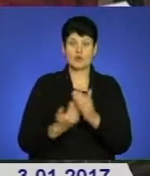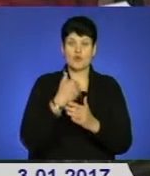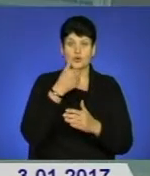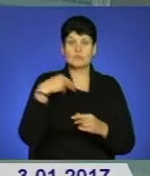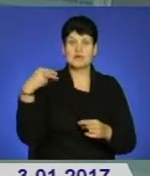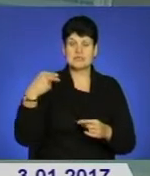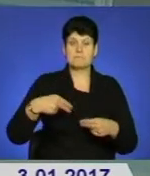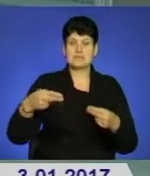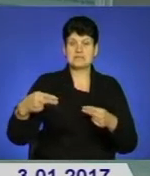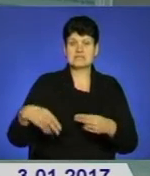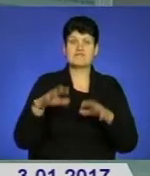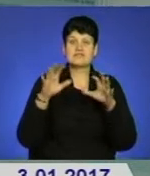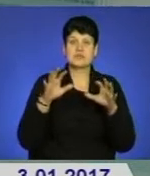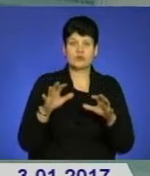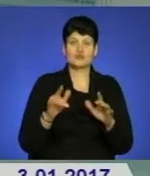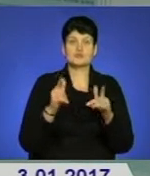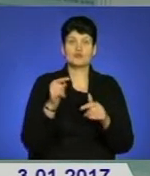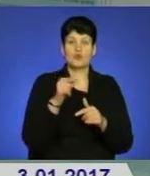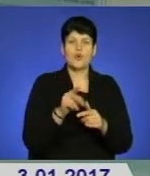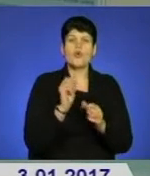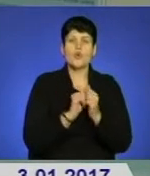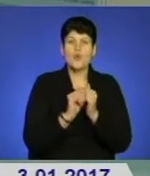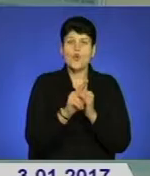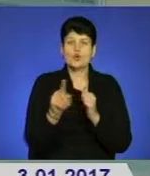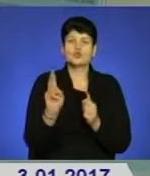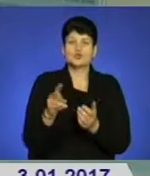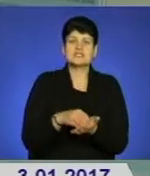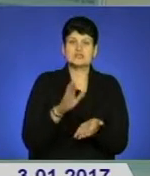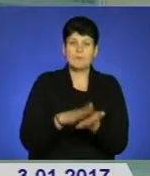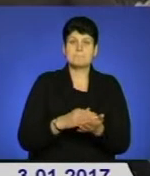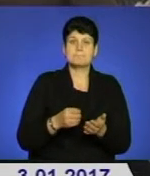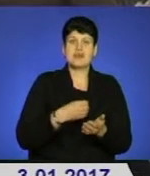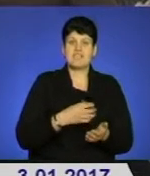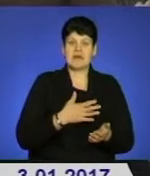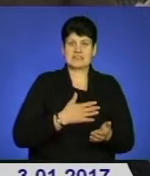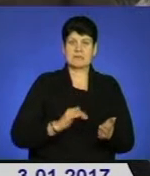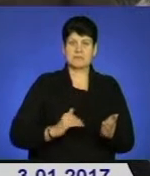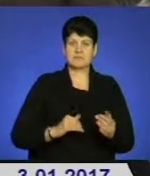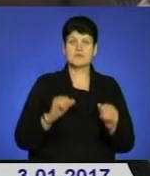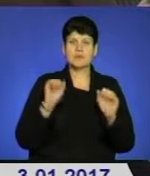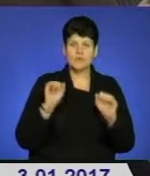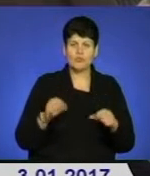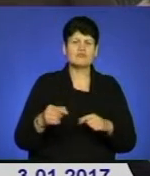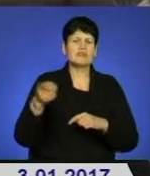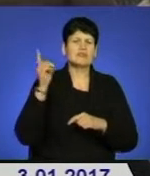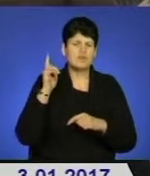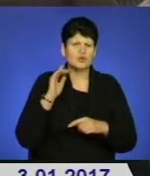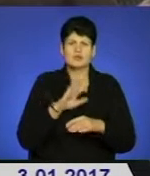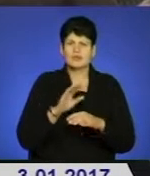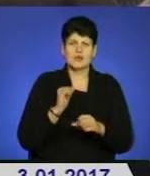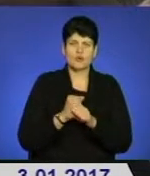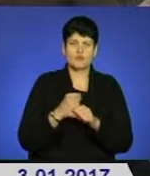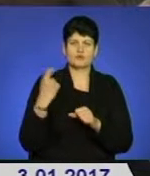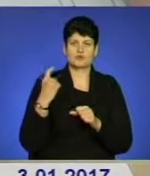президент підписав закон, за яким кожен, хто зареєстрований приватним підприємцем, хоча може вже давно й не здійснював